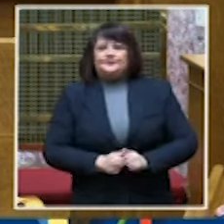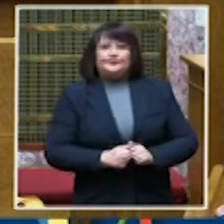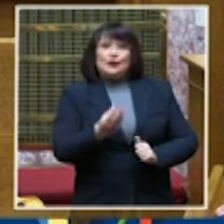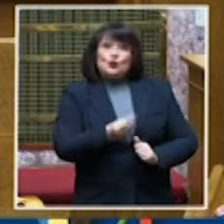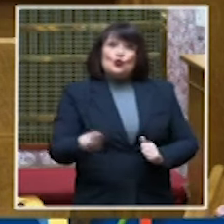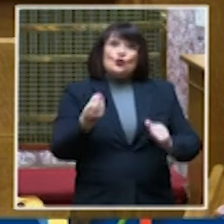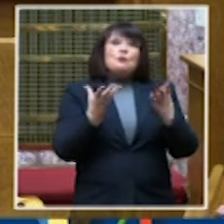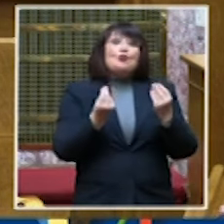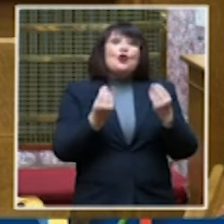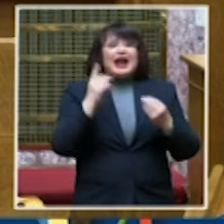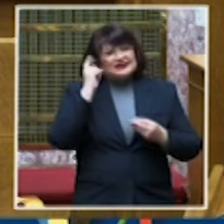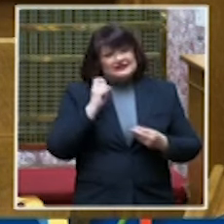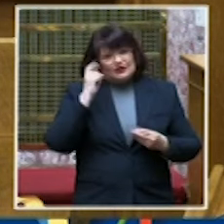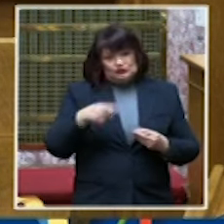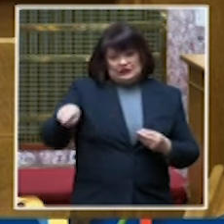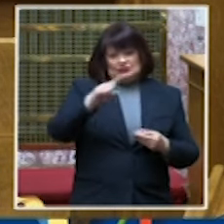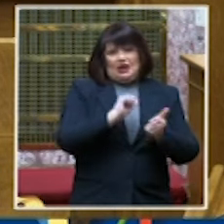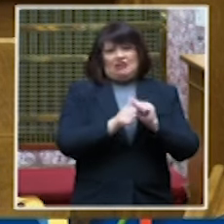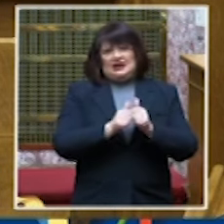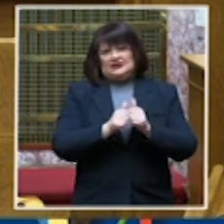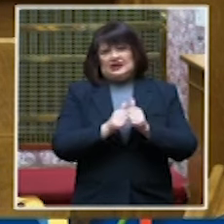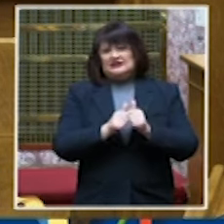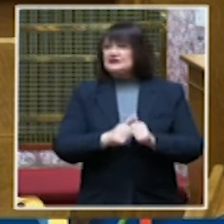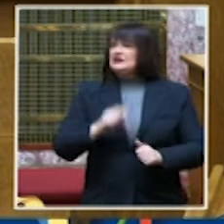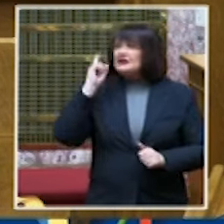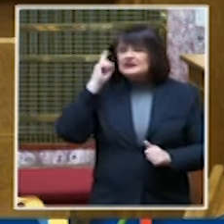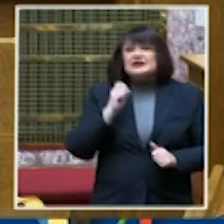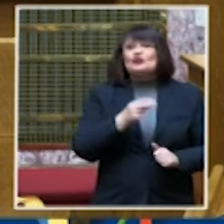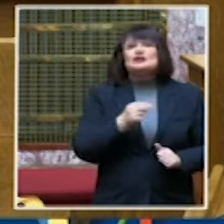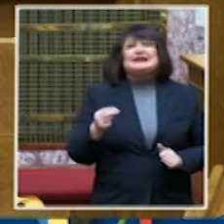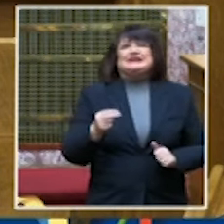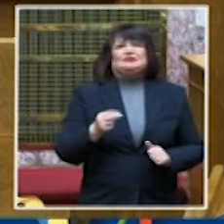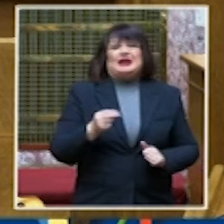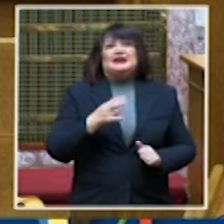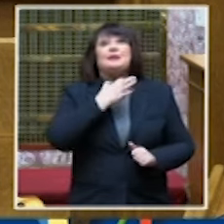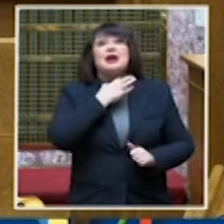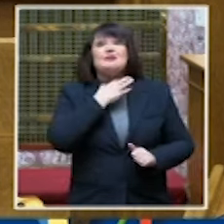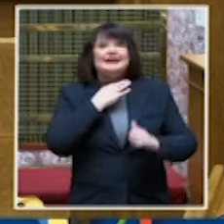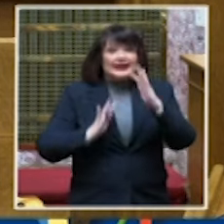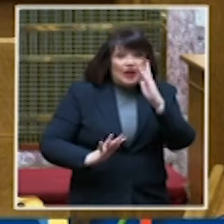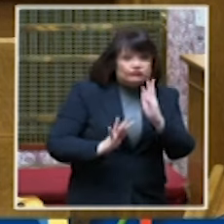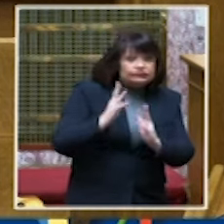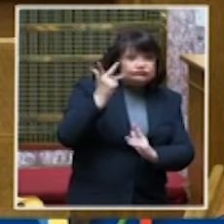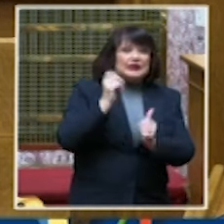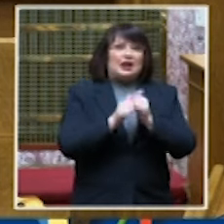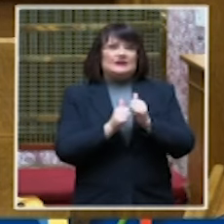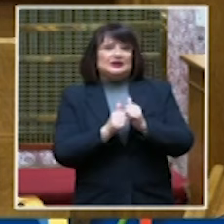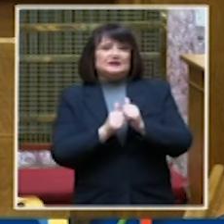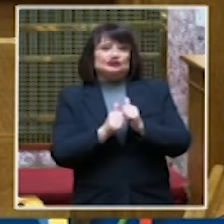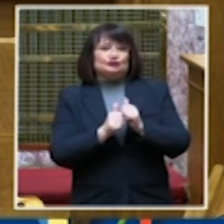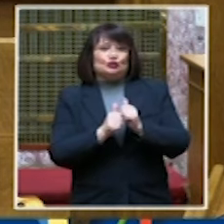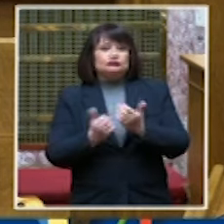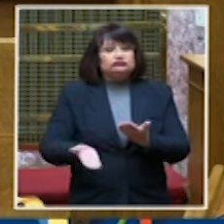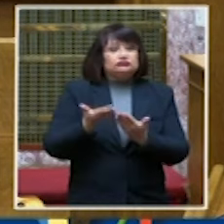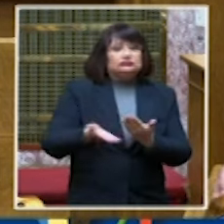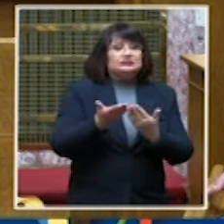τα γνωρίζουν εδώ οι άνθρωποι του αθλητισμού που ξέρουν τι σημαίνει η πραγματική ανάπτυξη του αθλητισμού, καλλιέργεια και